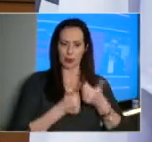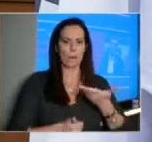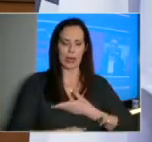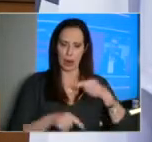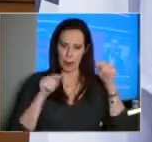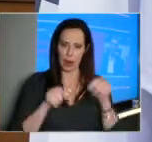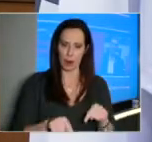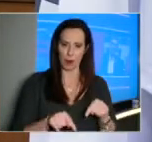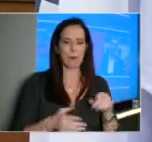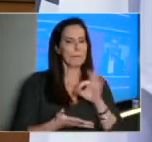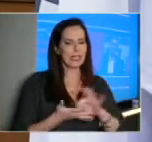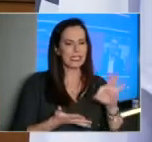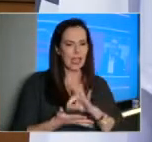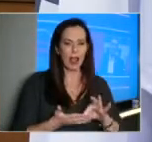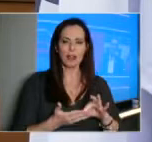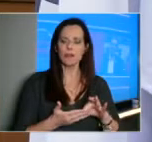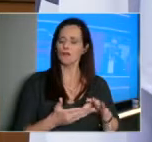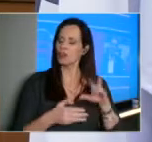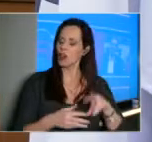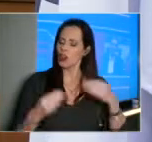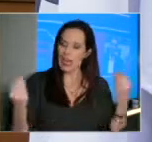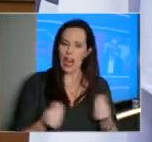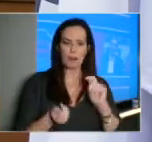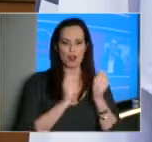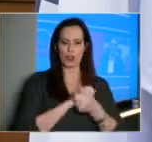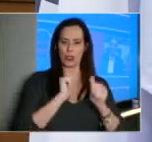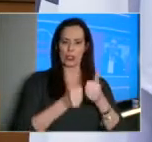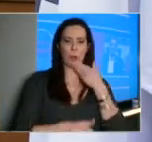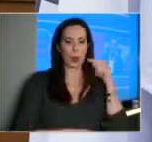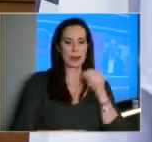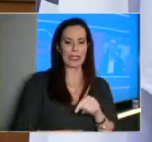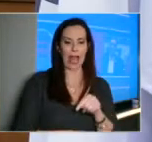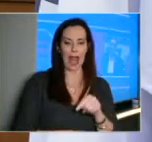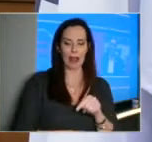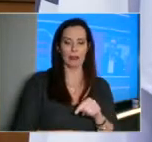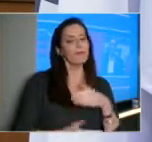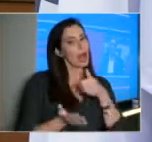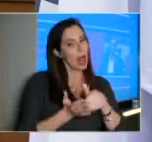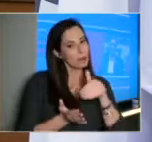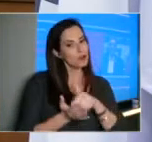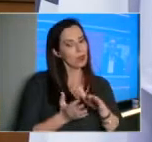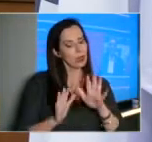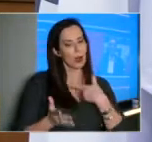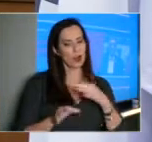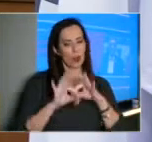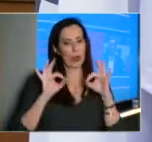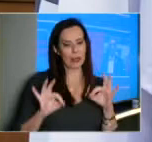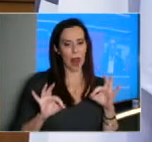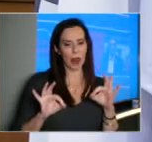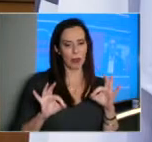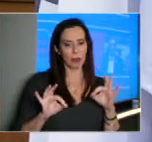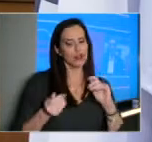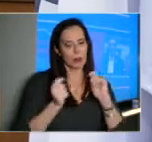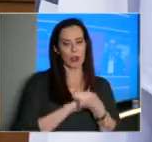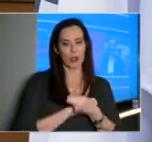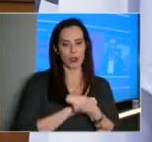כאן משרד שנותן לו כלים לשנות את פני הספורט הישראלי, או להמשיך את המגמה שאנחנו התחלנו בה, שמשנה את